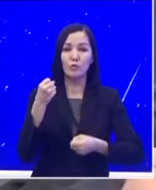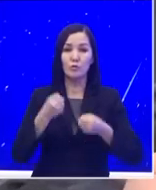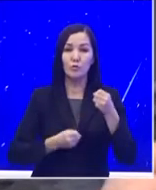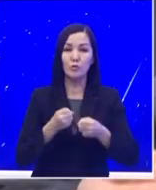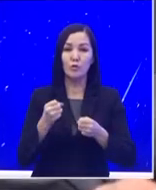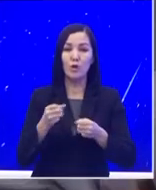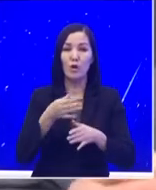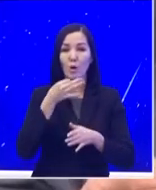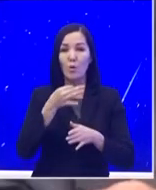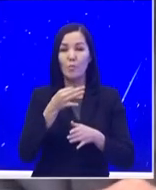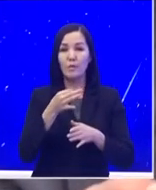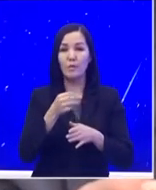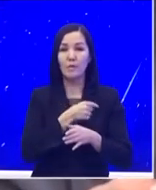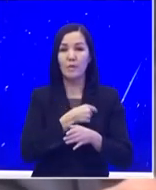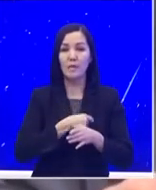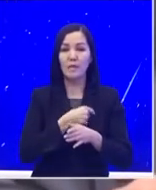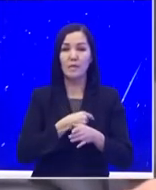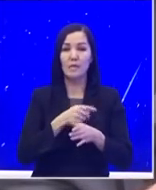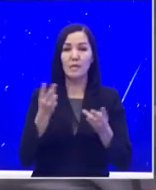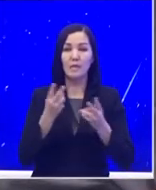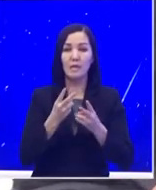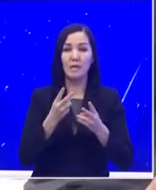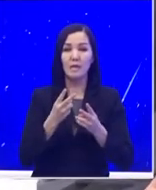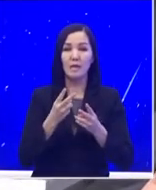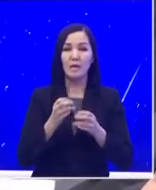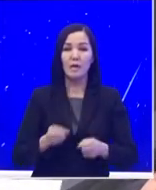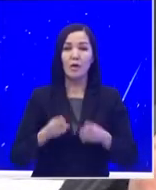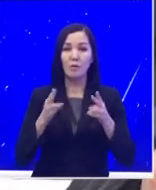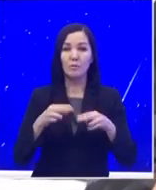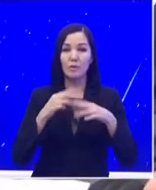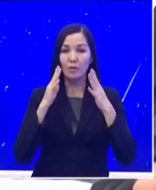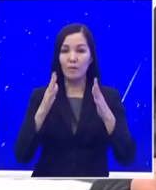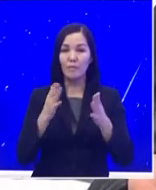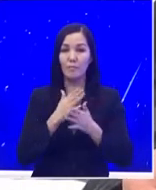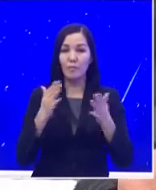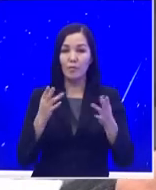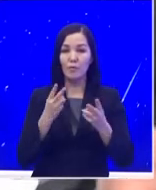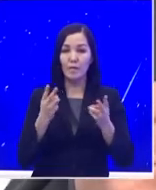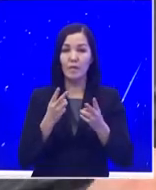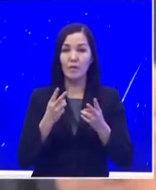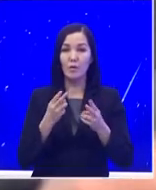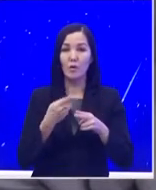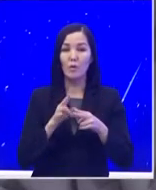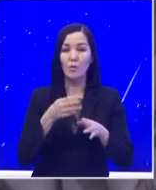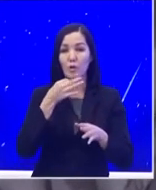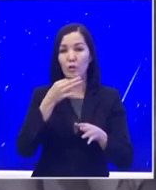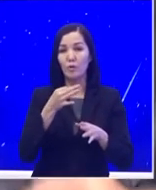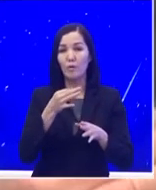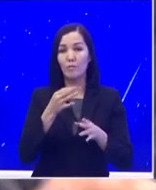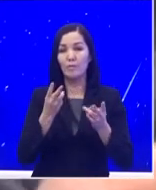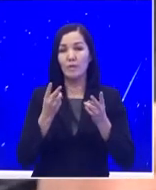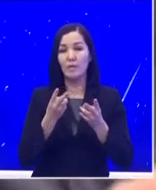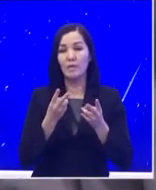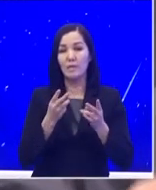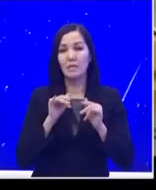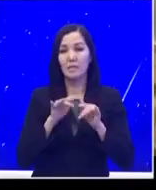үшін тәжірибелі нұсқаушыларды бекітеміз. Біз алдымен қауіпсіздікке үлкен көңіл бөлеміз. Өйткені бұл өте жауапкершілікті талап